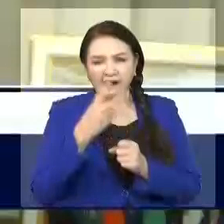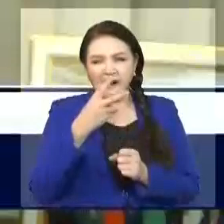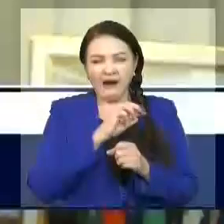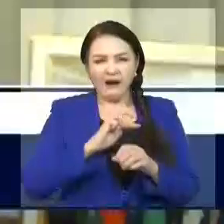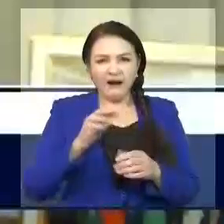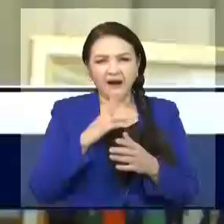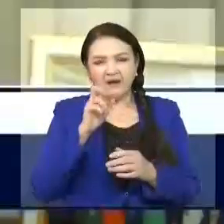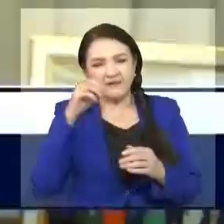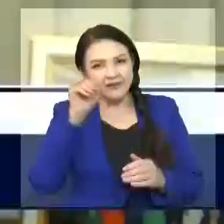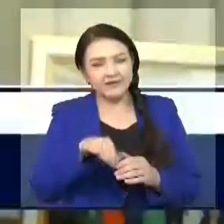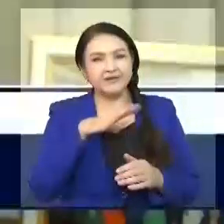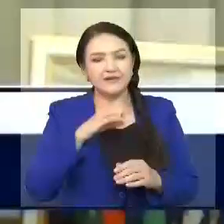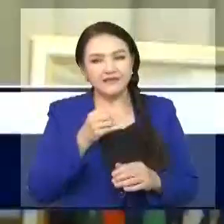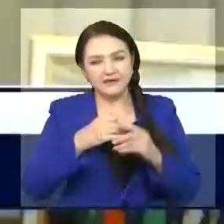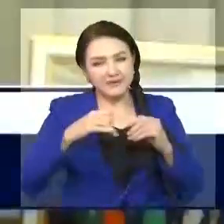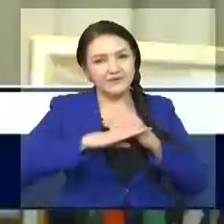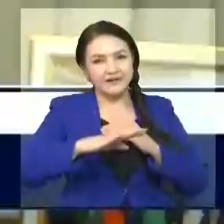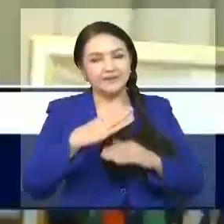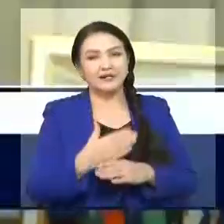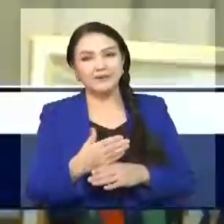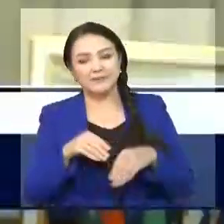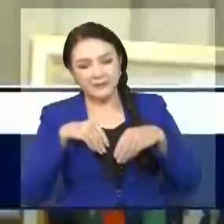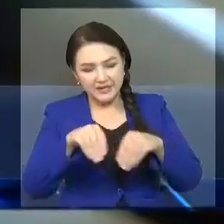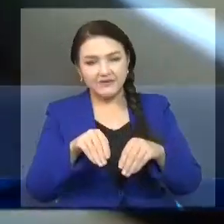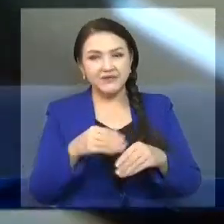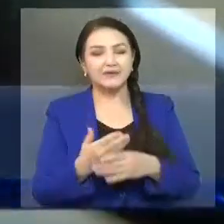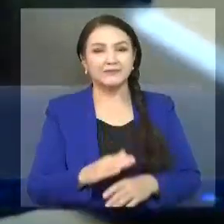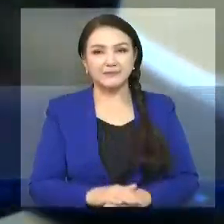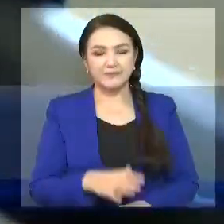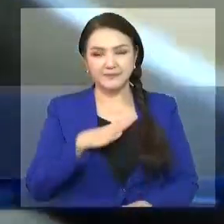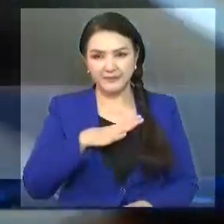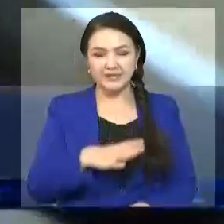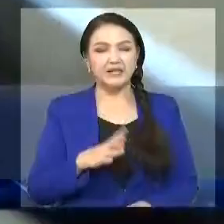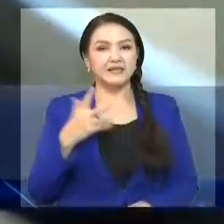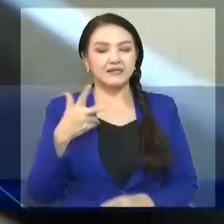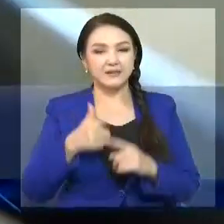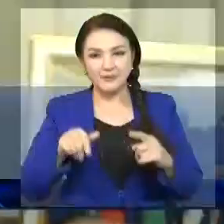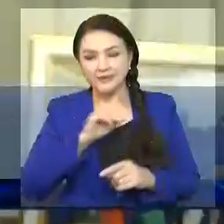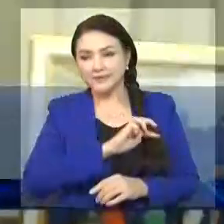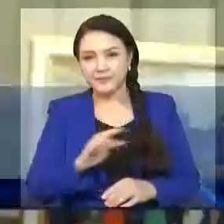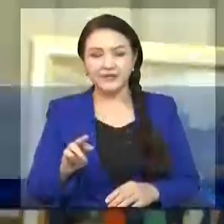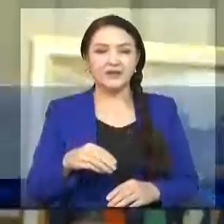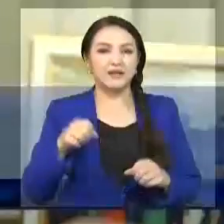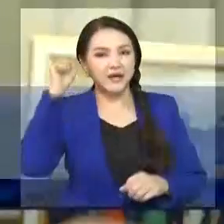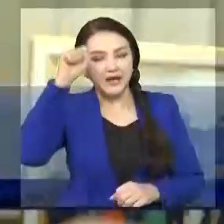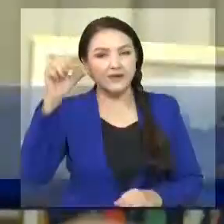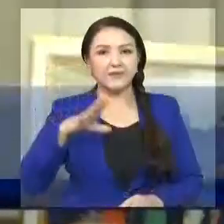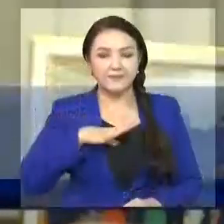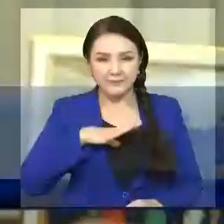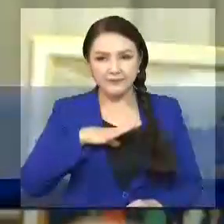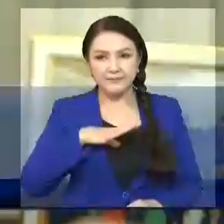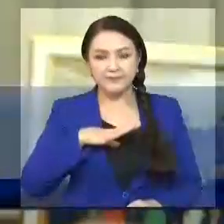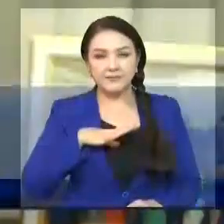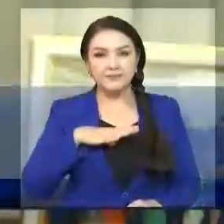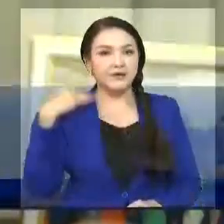миллиона 200 тысяч гектаров посевных зерновых было. 3,5 миллиона овец было